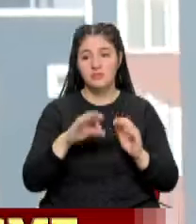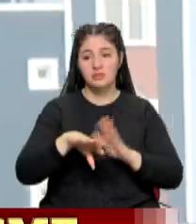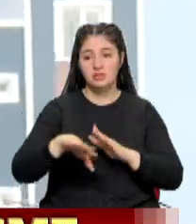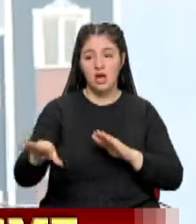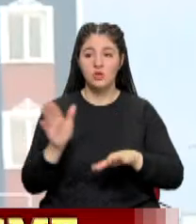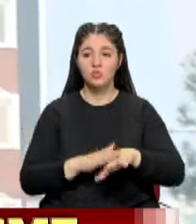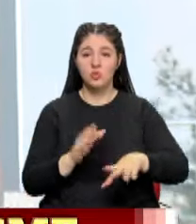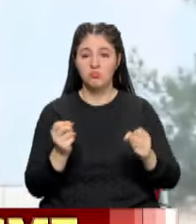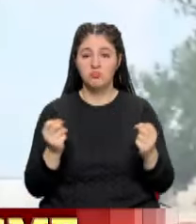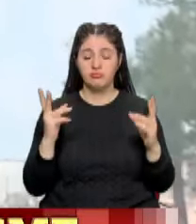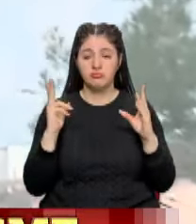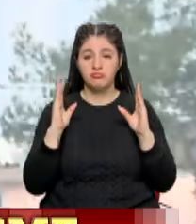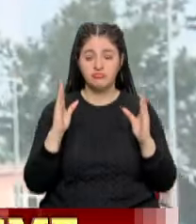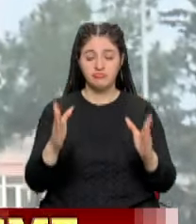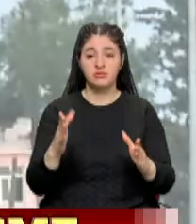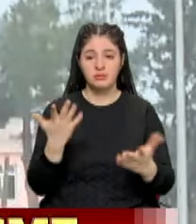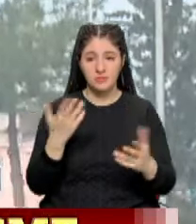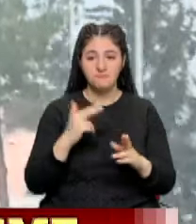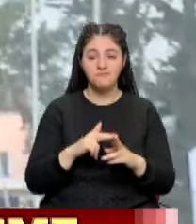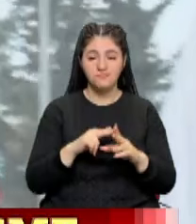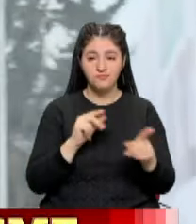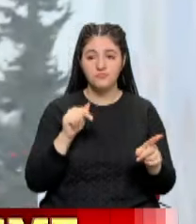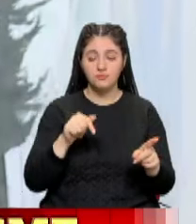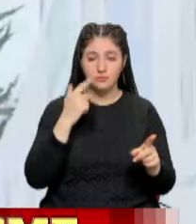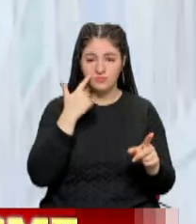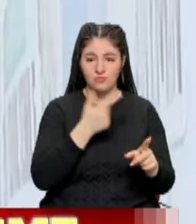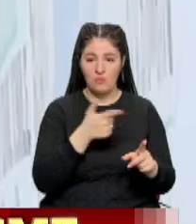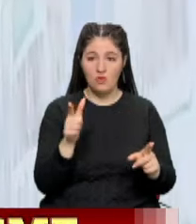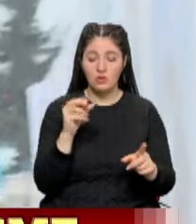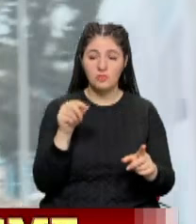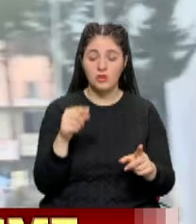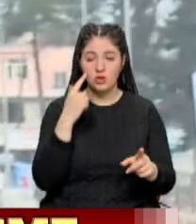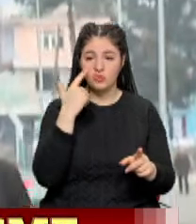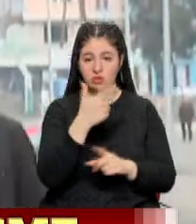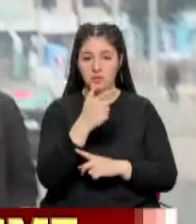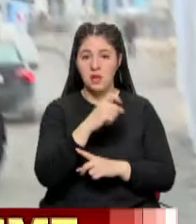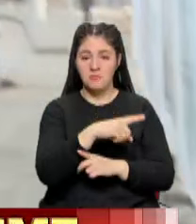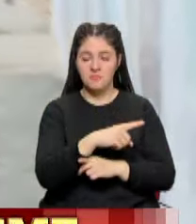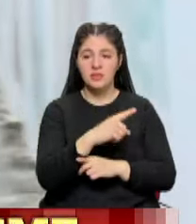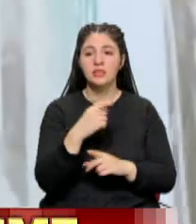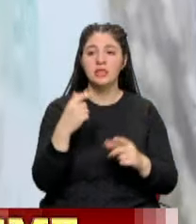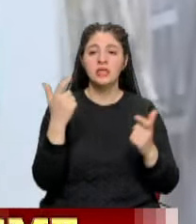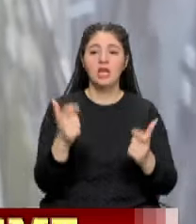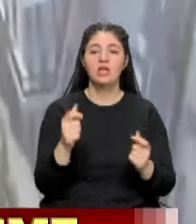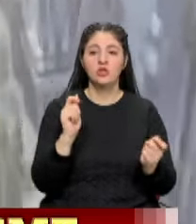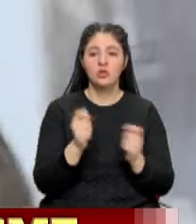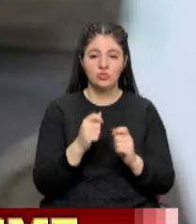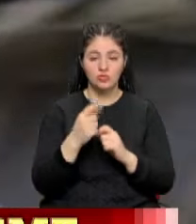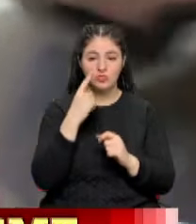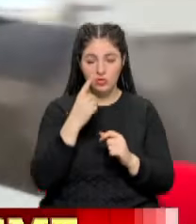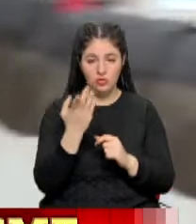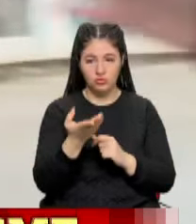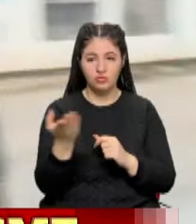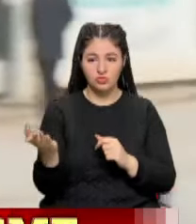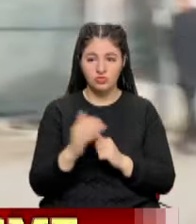sağımızda hem solumuzda. Şimdi Kazım Gökçe buraya dönebilirse burayı da gösterelim. Bakın yerinde dönüşüm görüyorsunuz.